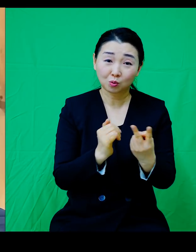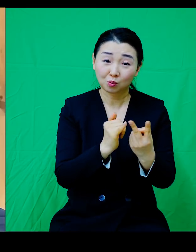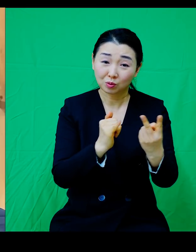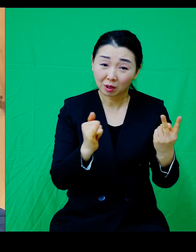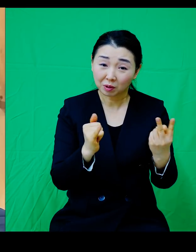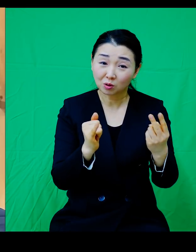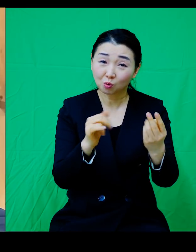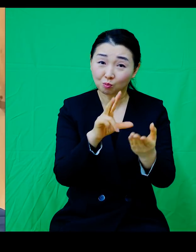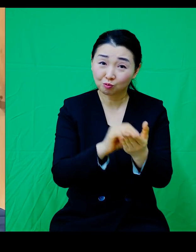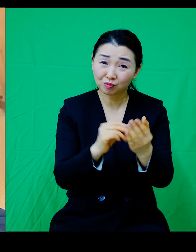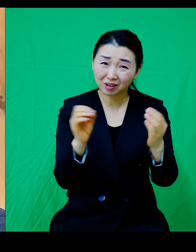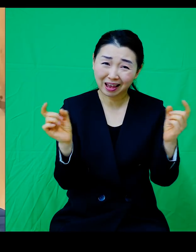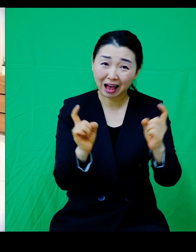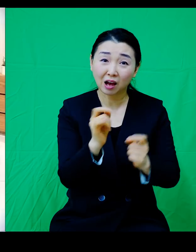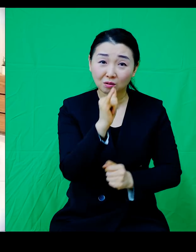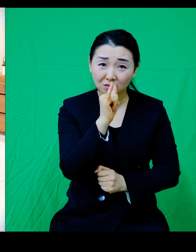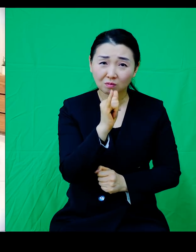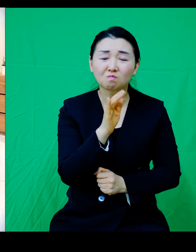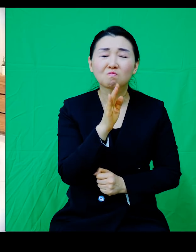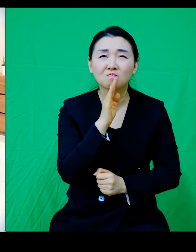전에도 진유 낳고서도 계속